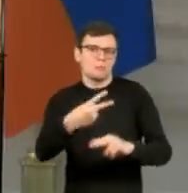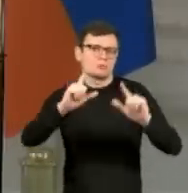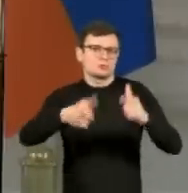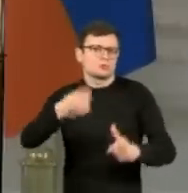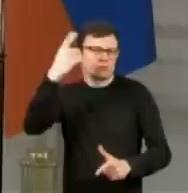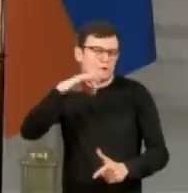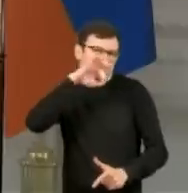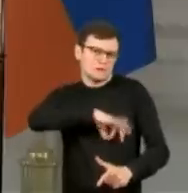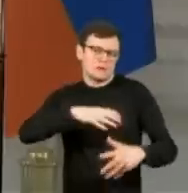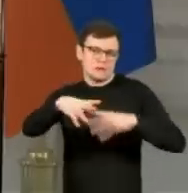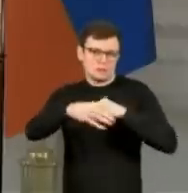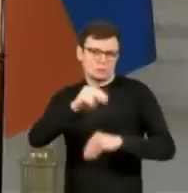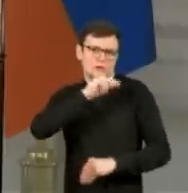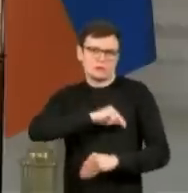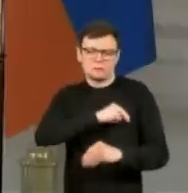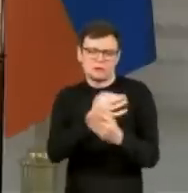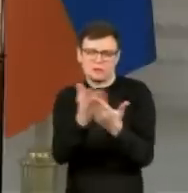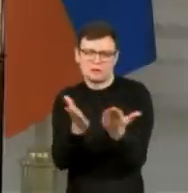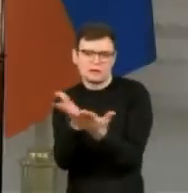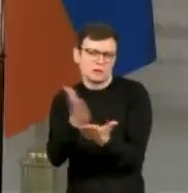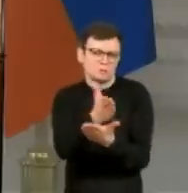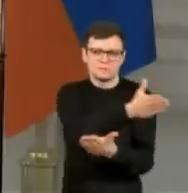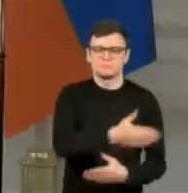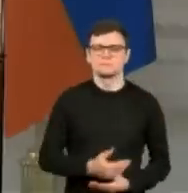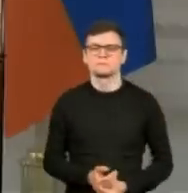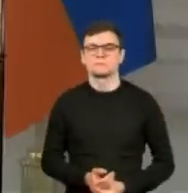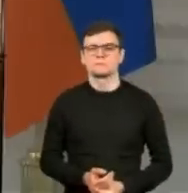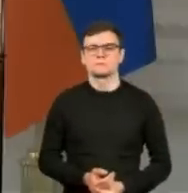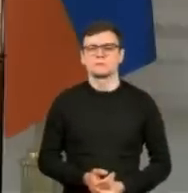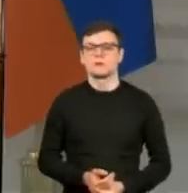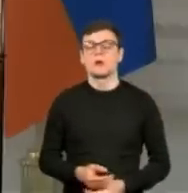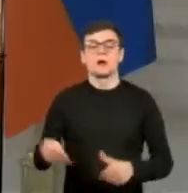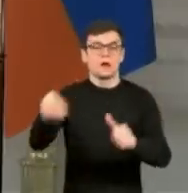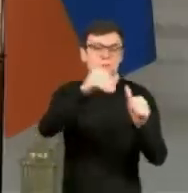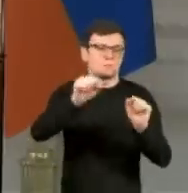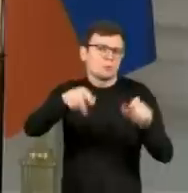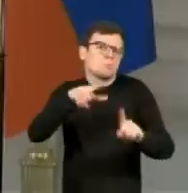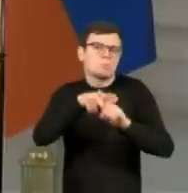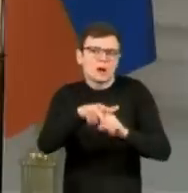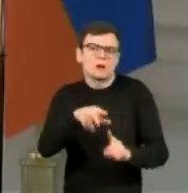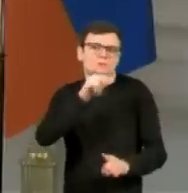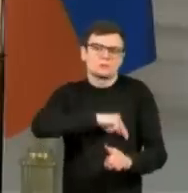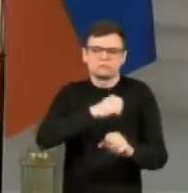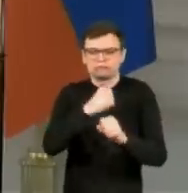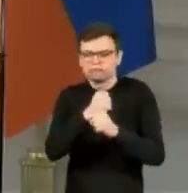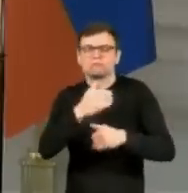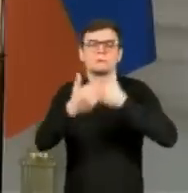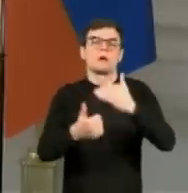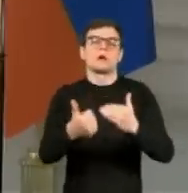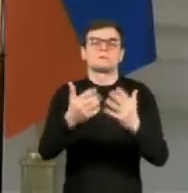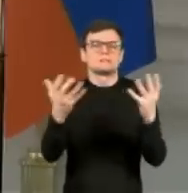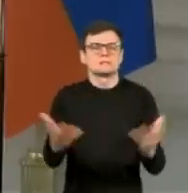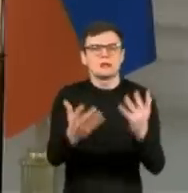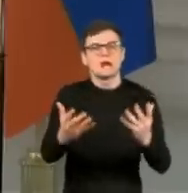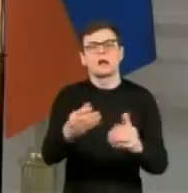naudingą bendradarbiavimą visomis kryptimis. Armėnija yra pasirengusi imtis praktinių veiksmų, kad toliau stiprintų ir skatintų Armėnijos ir